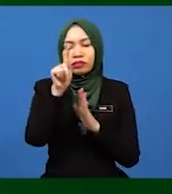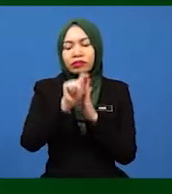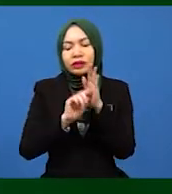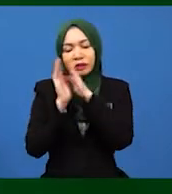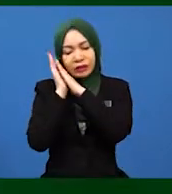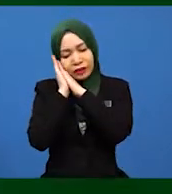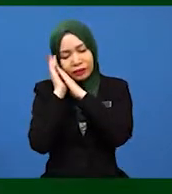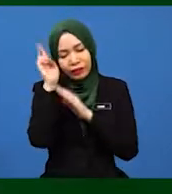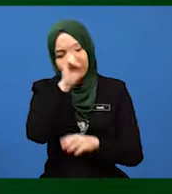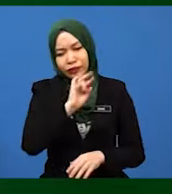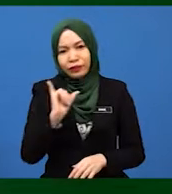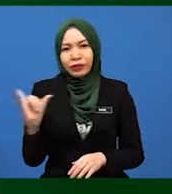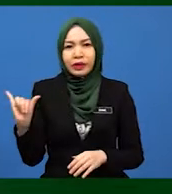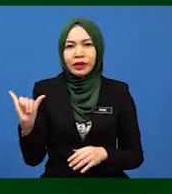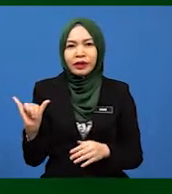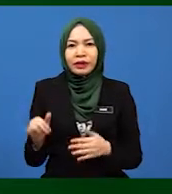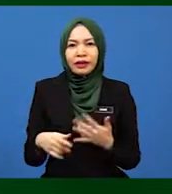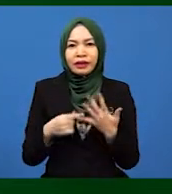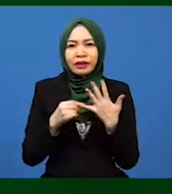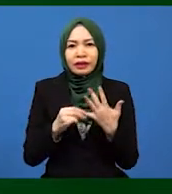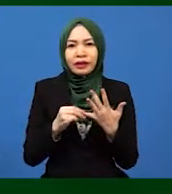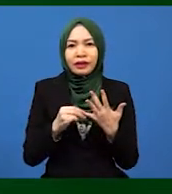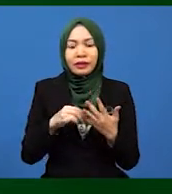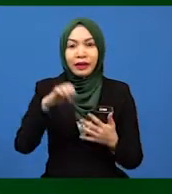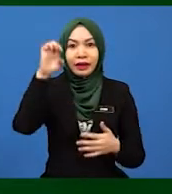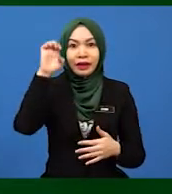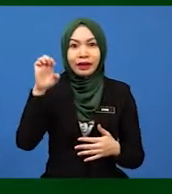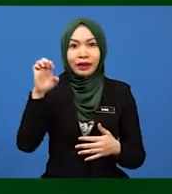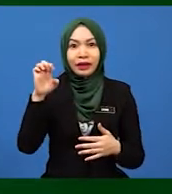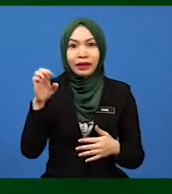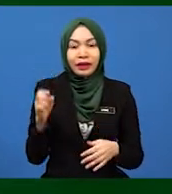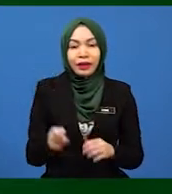Ayat kelima, eh, sang kura-kura telah